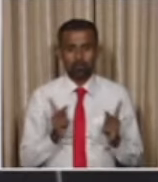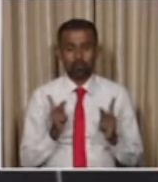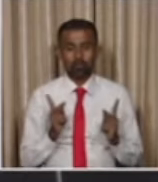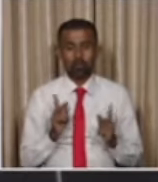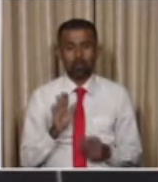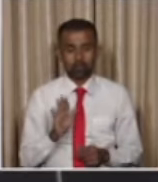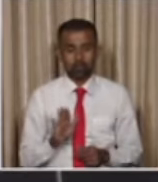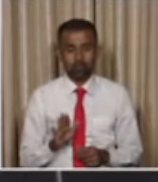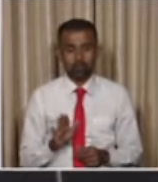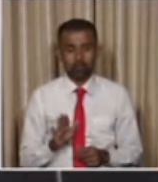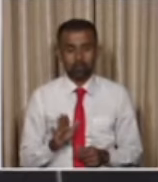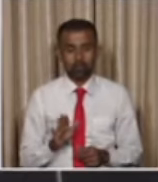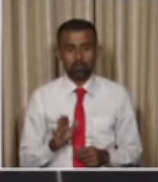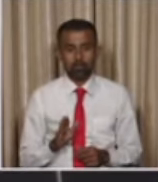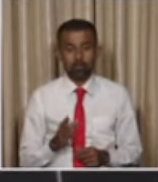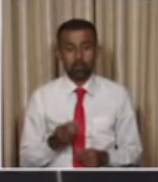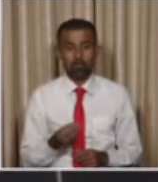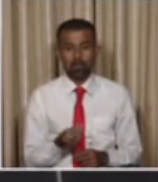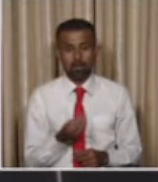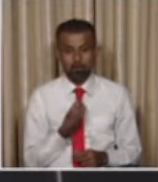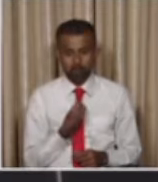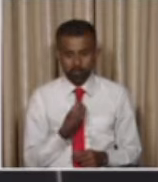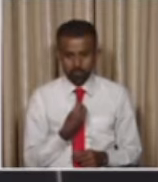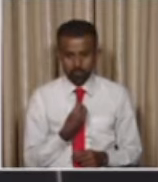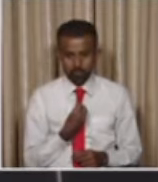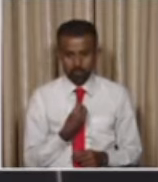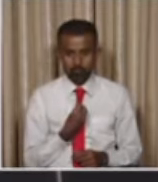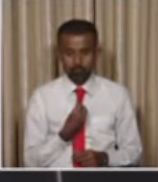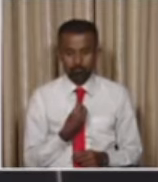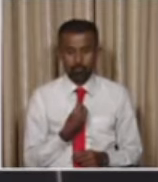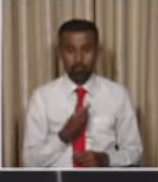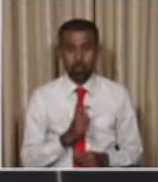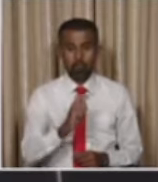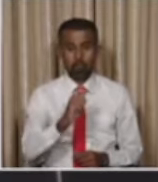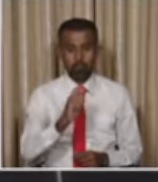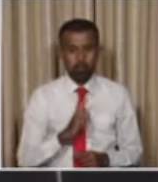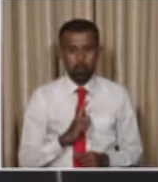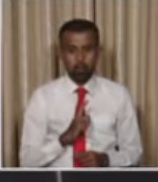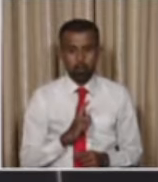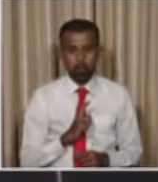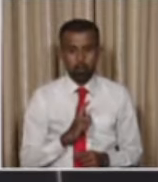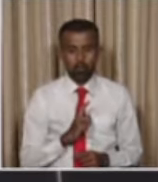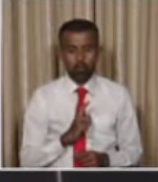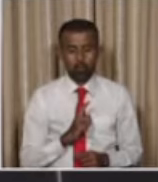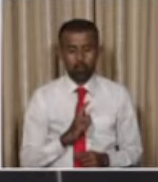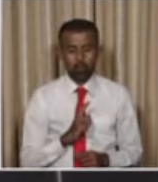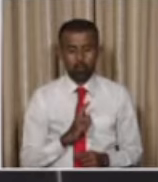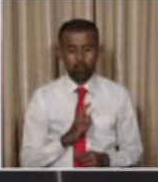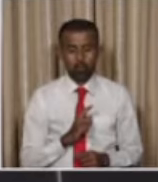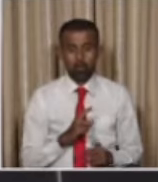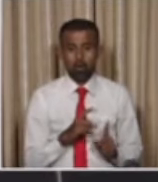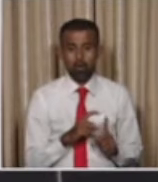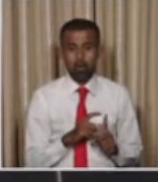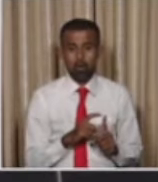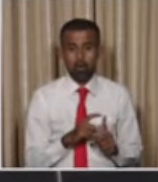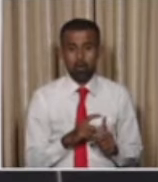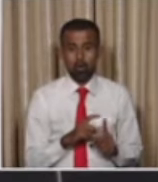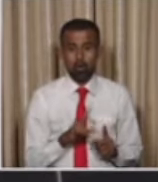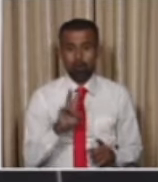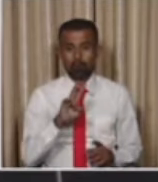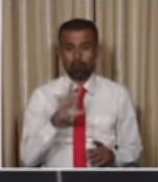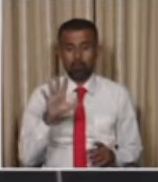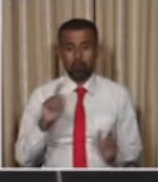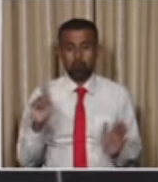සංචාරකයන්ගෙන් ලැබෙන මේ ආදායම පිළිබඳ විශේෂයෙන්ම දැන් ඩොලර් 25ක් අය